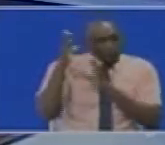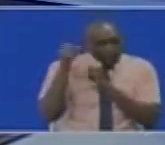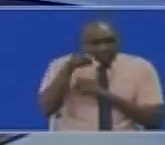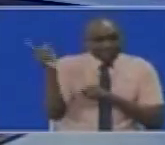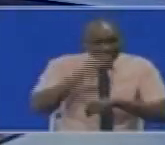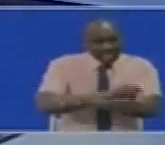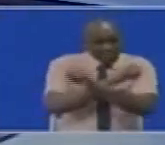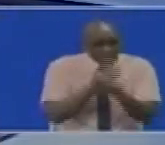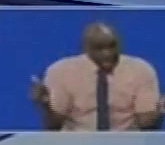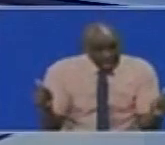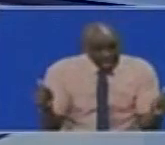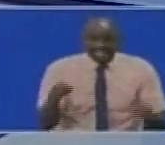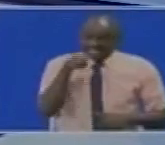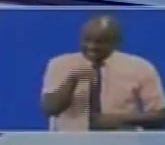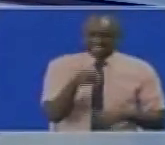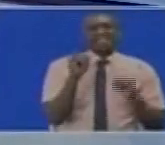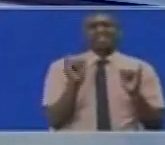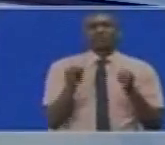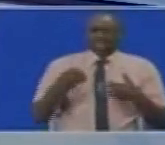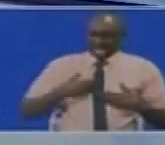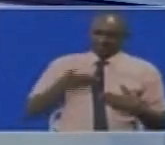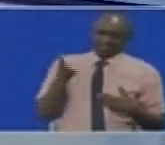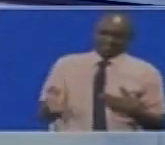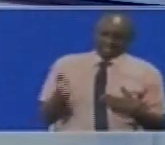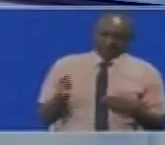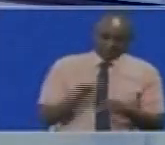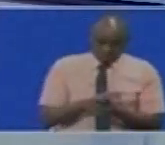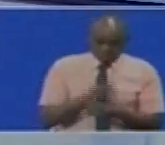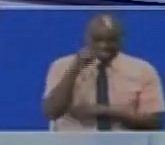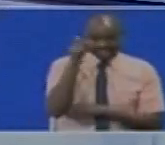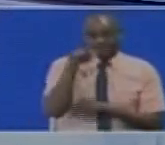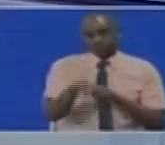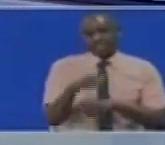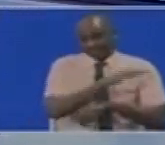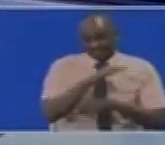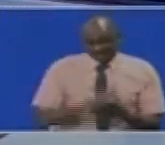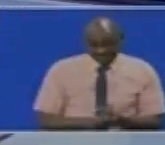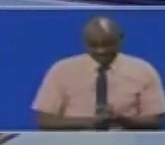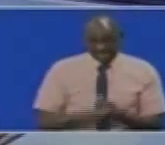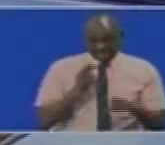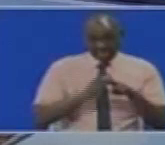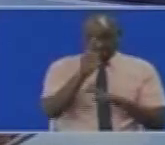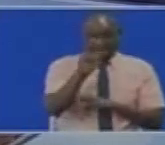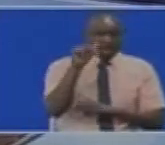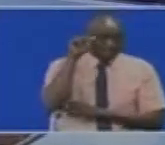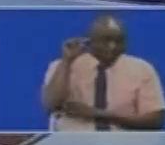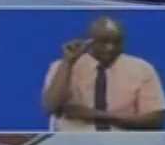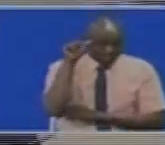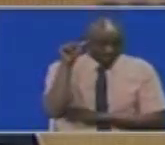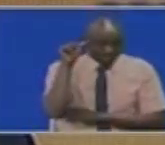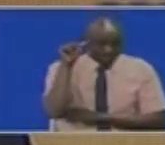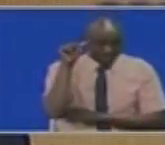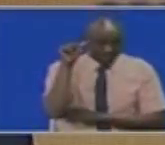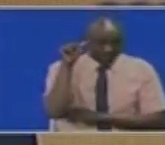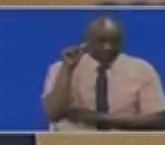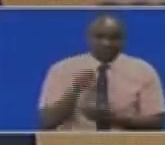siku yako imekuendea vyema. Hizi ndizo taarifa kamili za KTN leo jioni hii. Nite Ali Manzu.